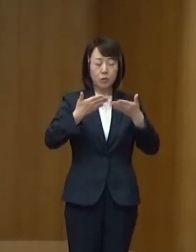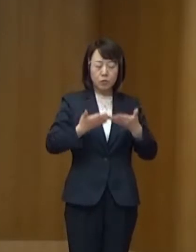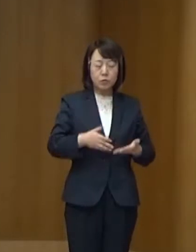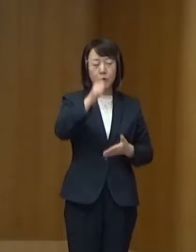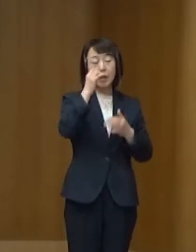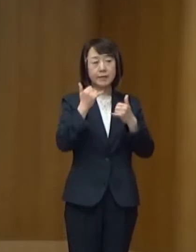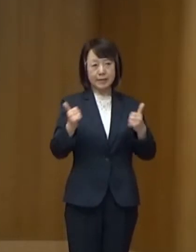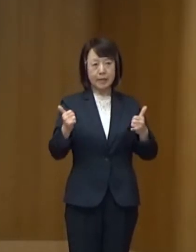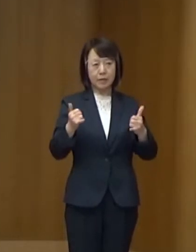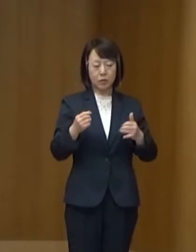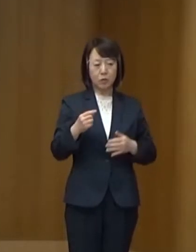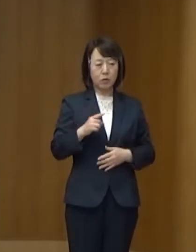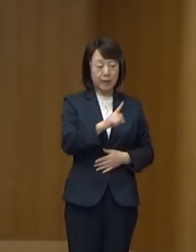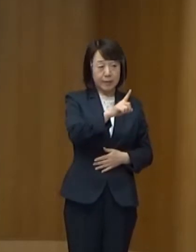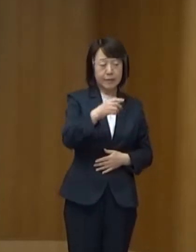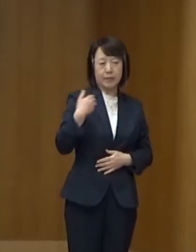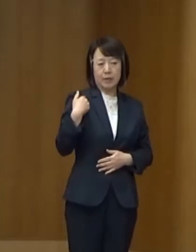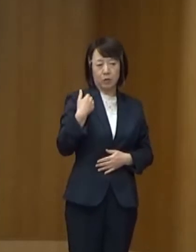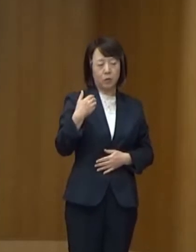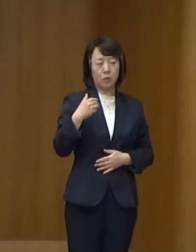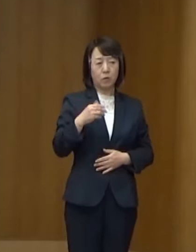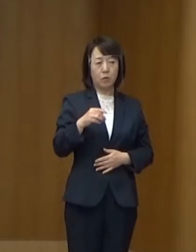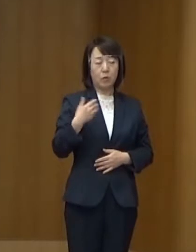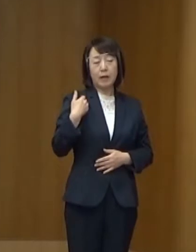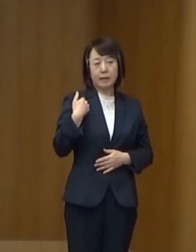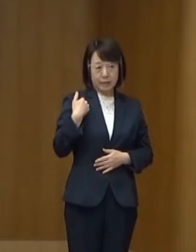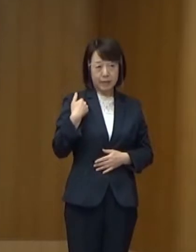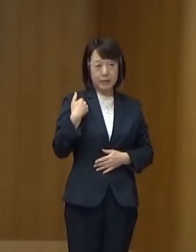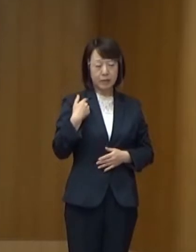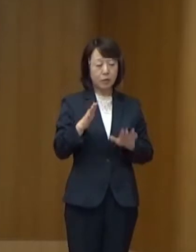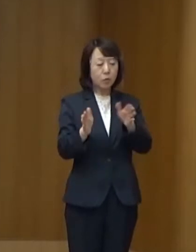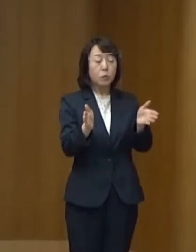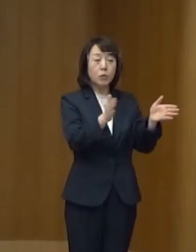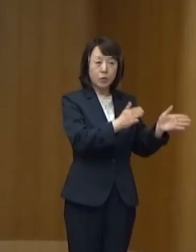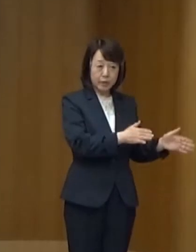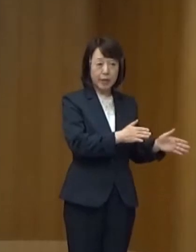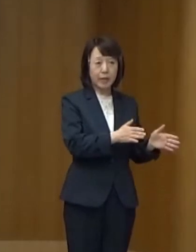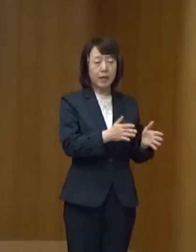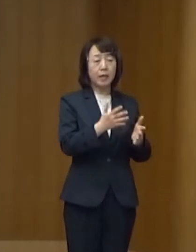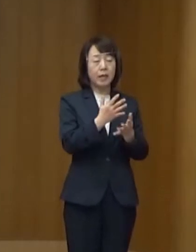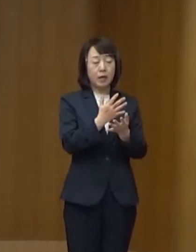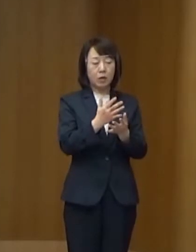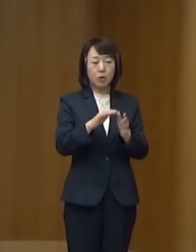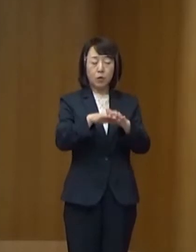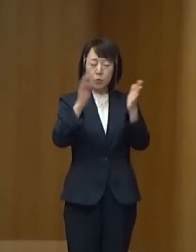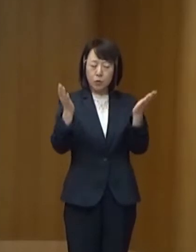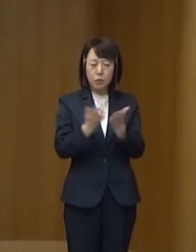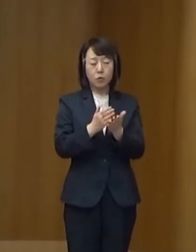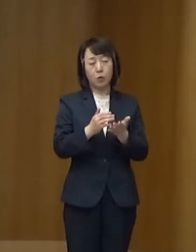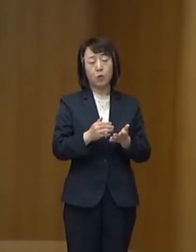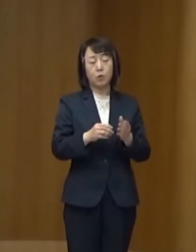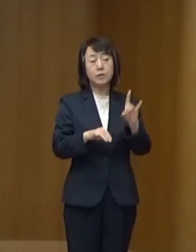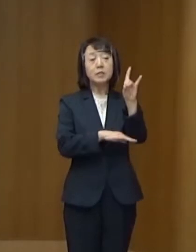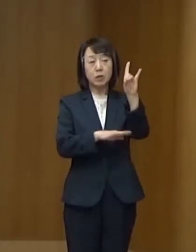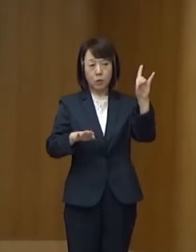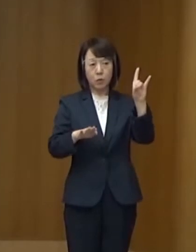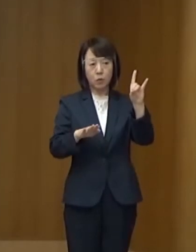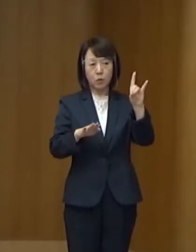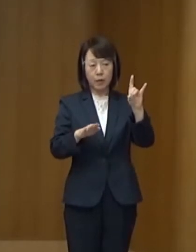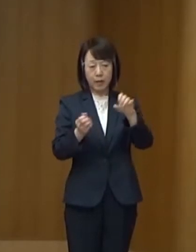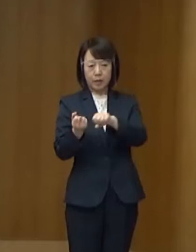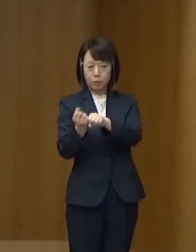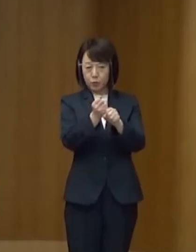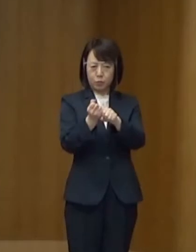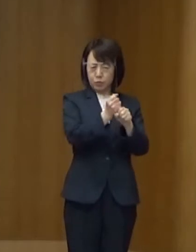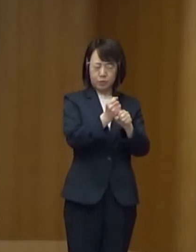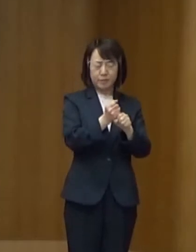と感染経路不明の割合、こちらを除いて多くの指標で残念ながら改善が見られないという